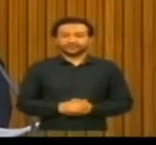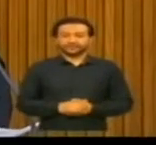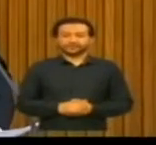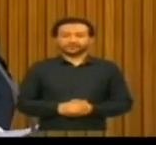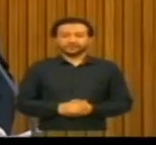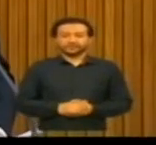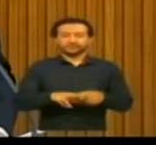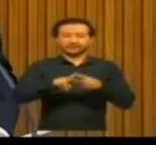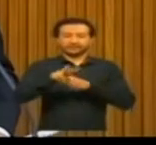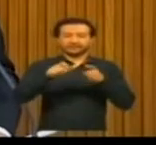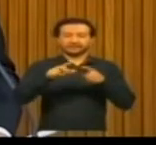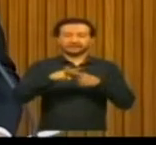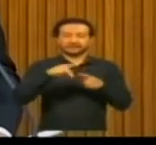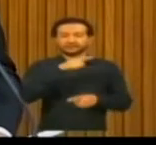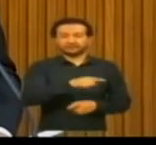Yüksek Seçim Kurulu.